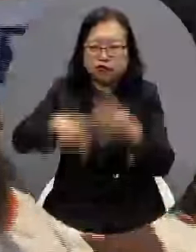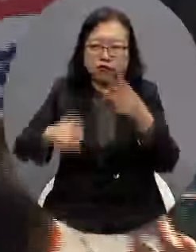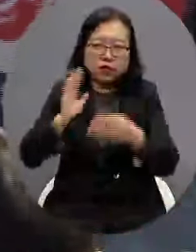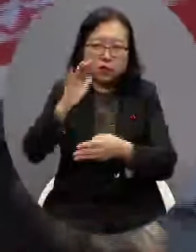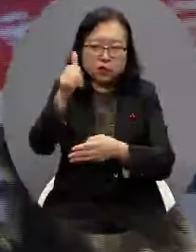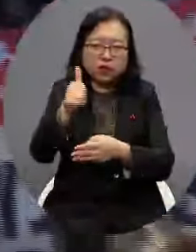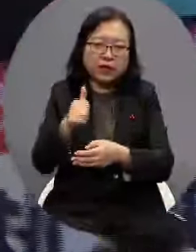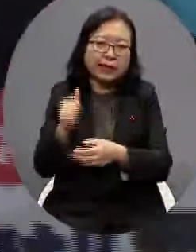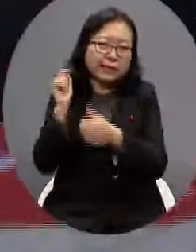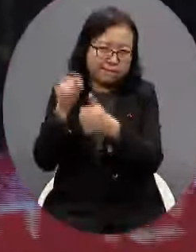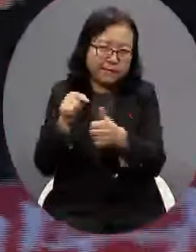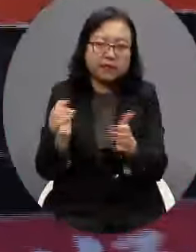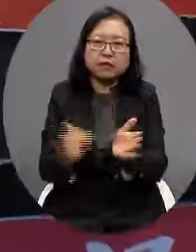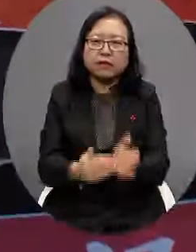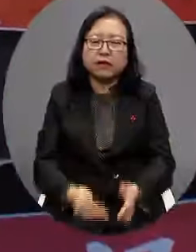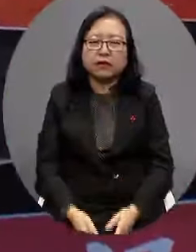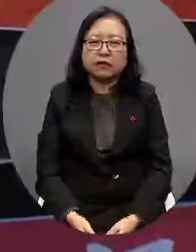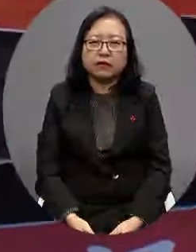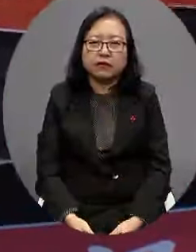MBC 뉴스 정입니다